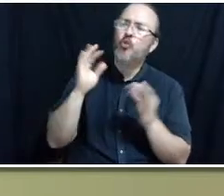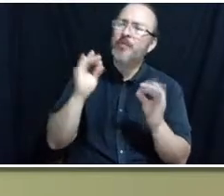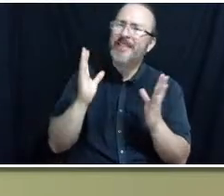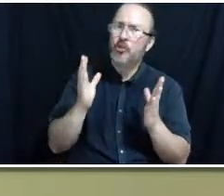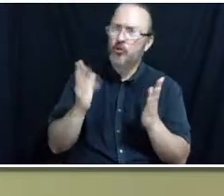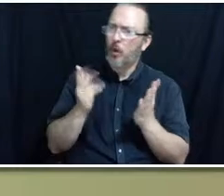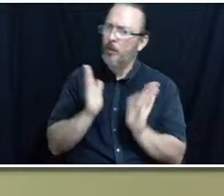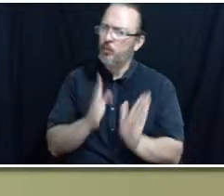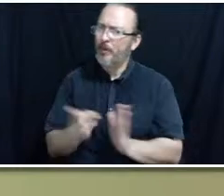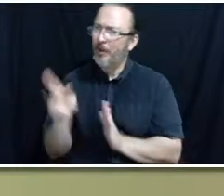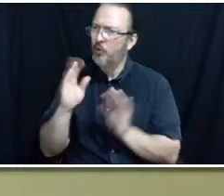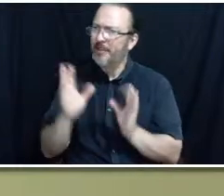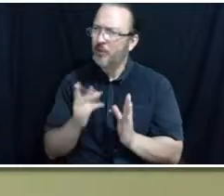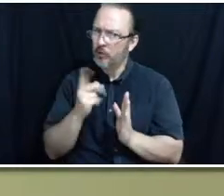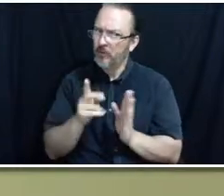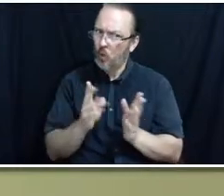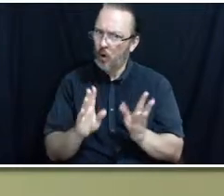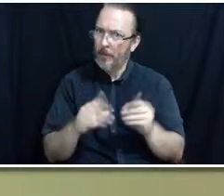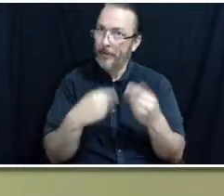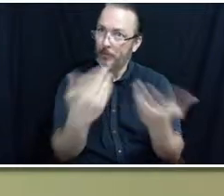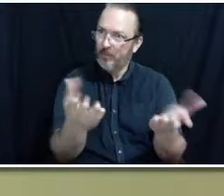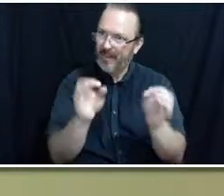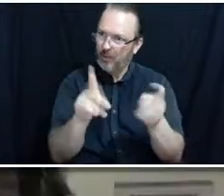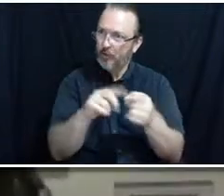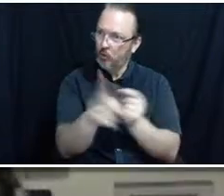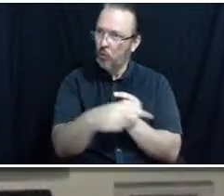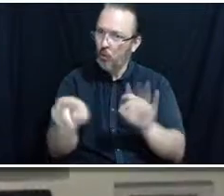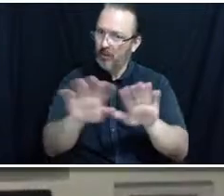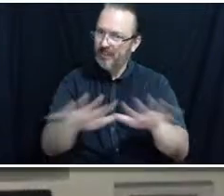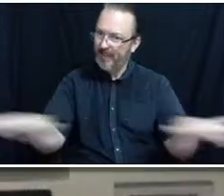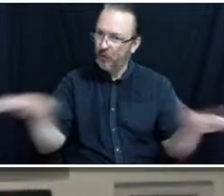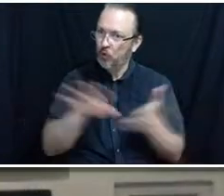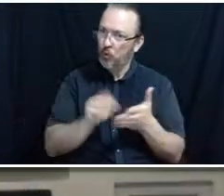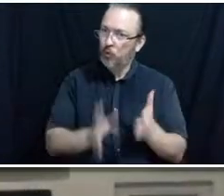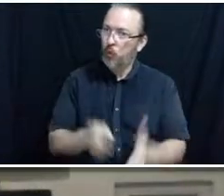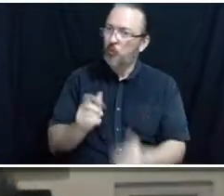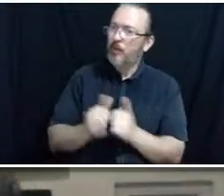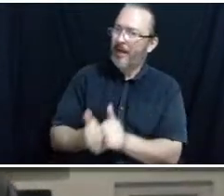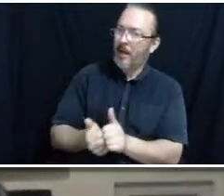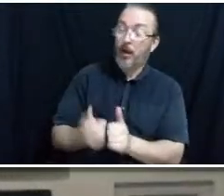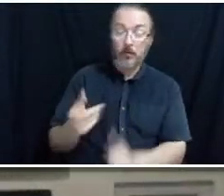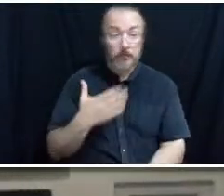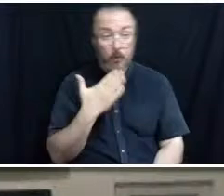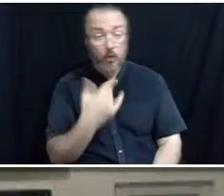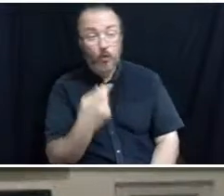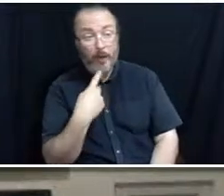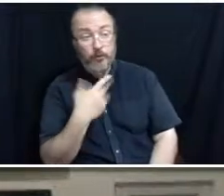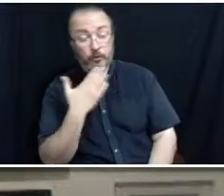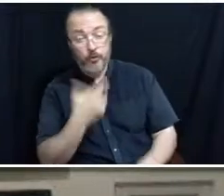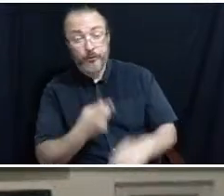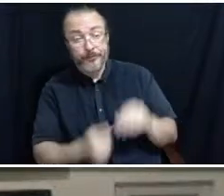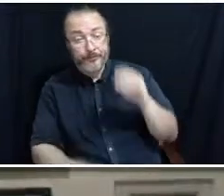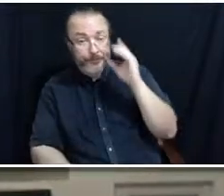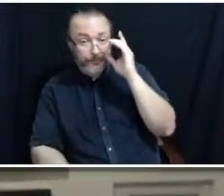faire face à la complexité du soutien à apporter à des apprenants divers? Merci, Susan. C'est une bonne